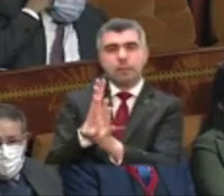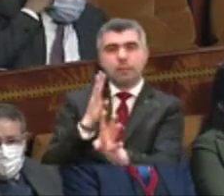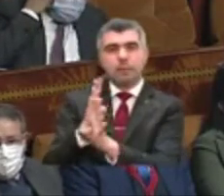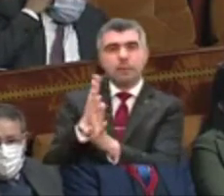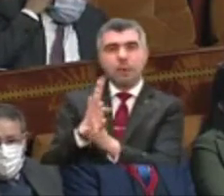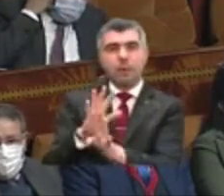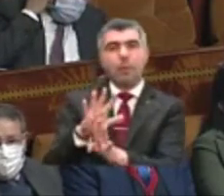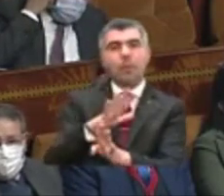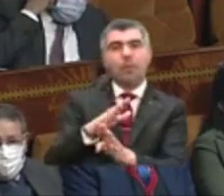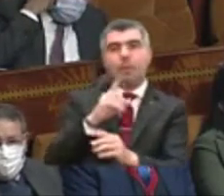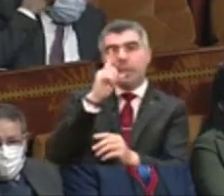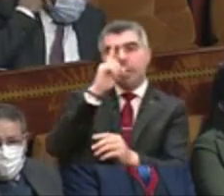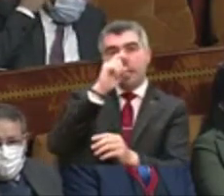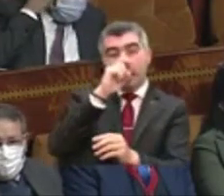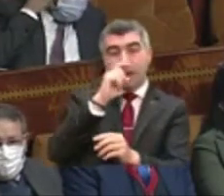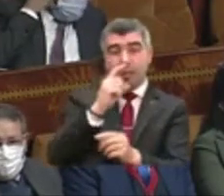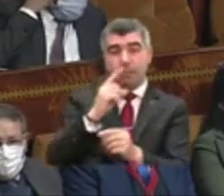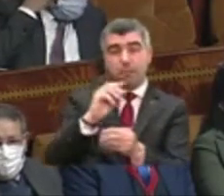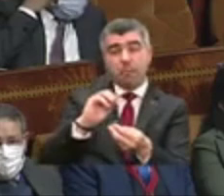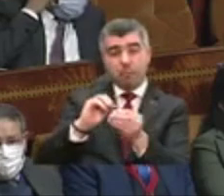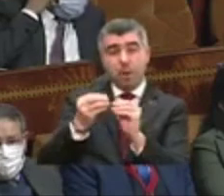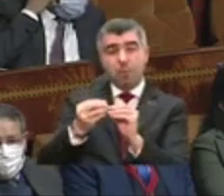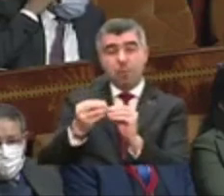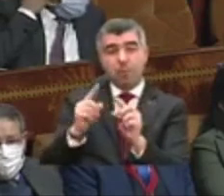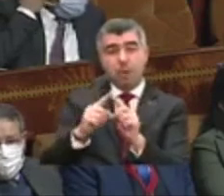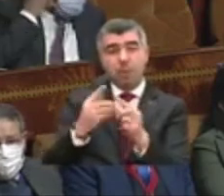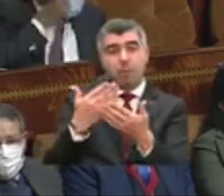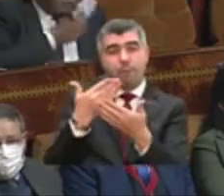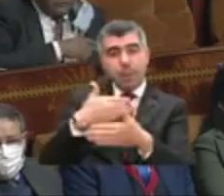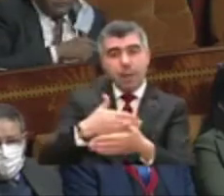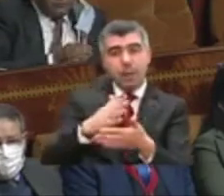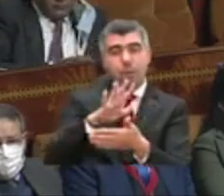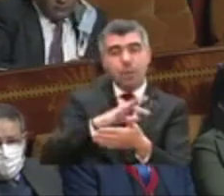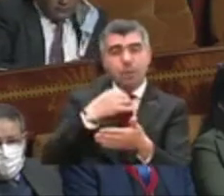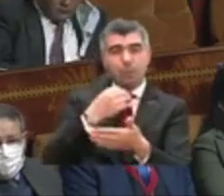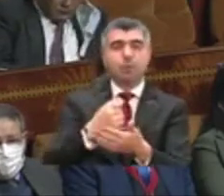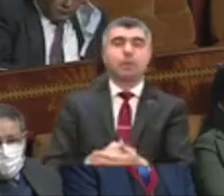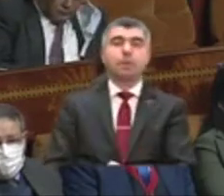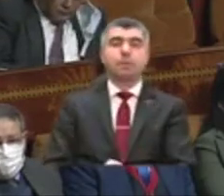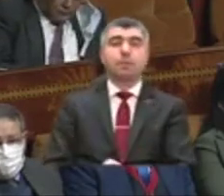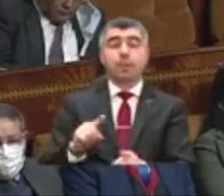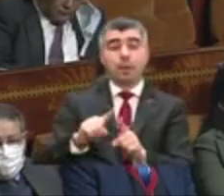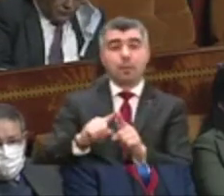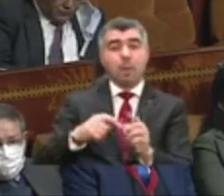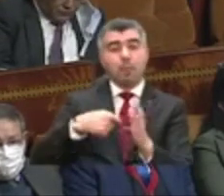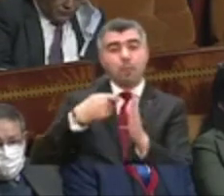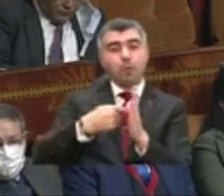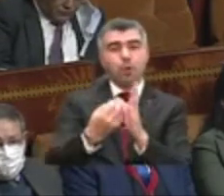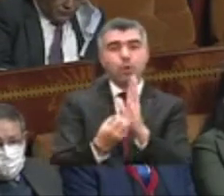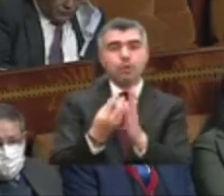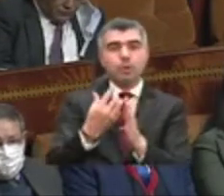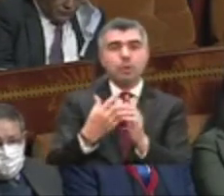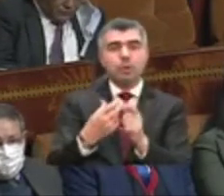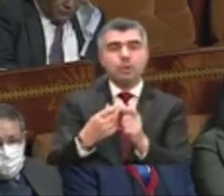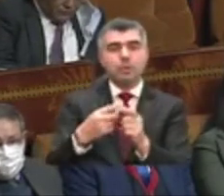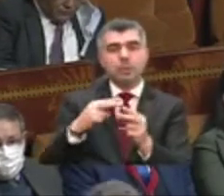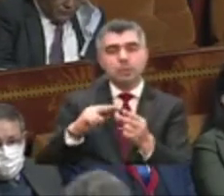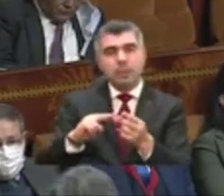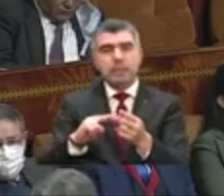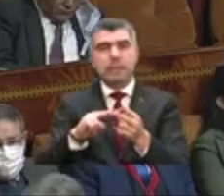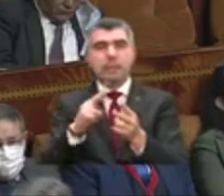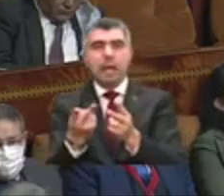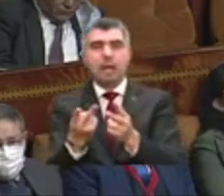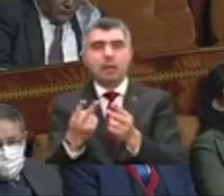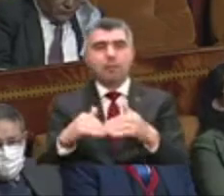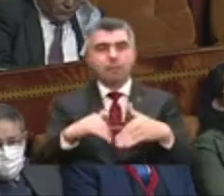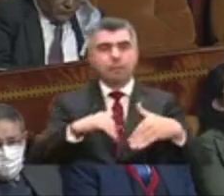من مخاطر على السلامة الطرقية، خاصة وأن المشروع الطرقي الجديد سيشكل أيضا قيمة مضافة لمدينة بوسكورة